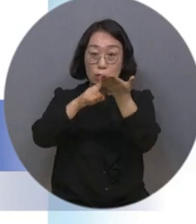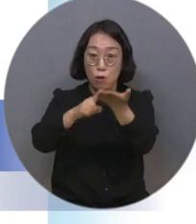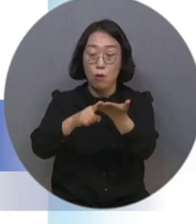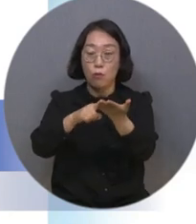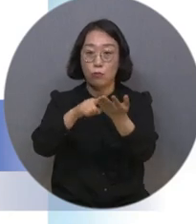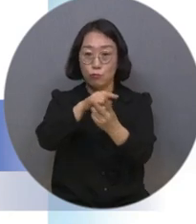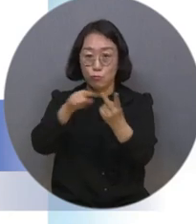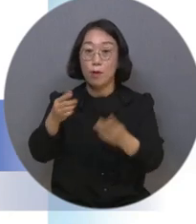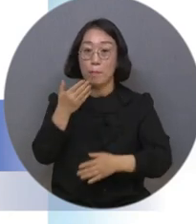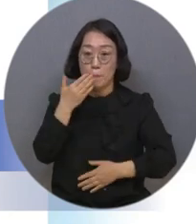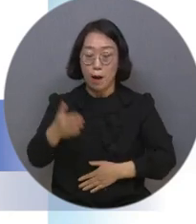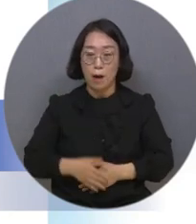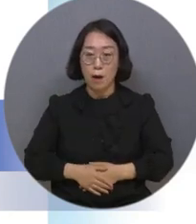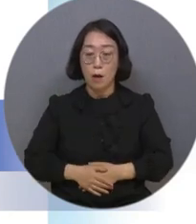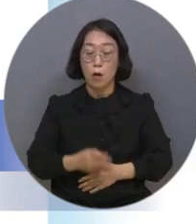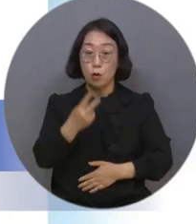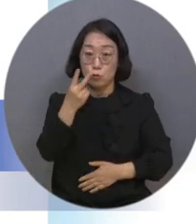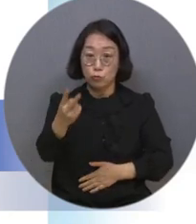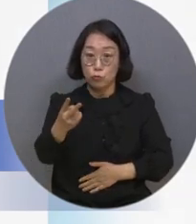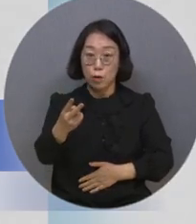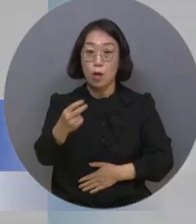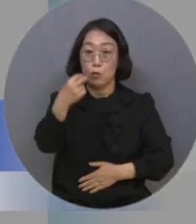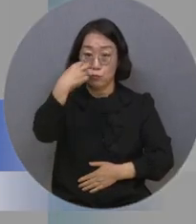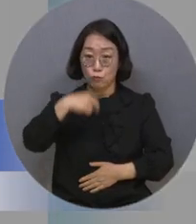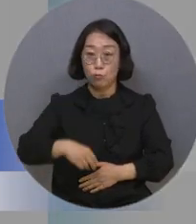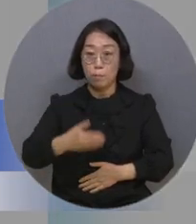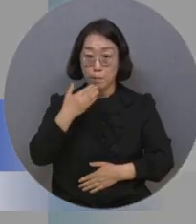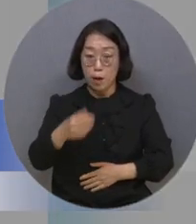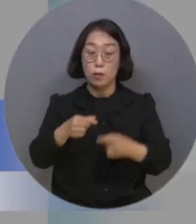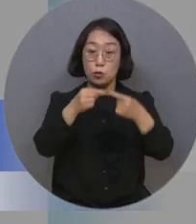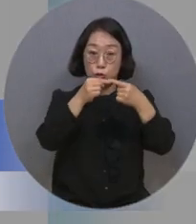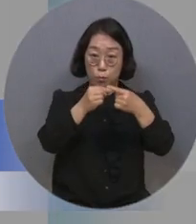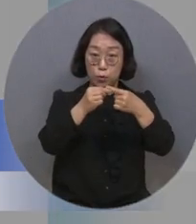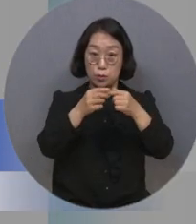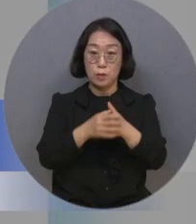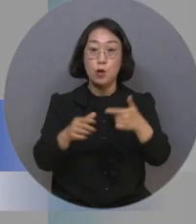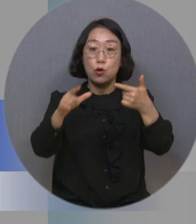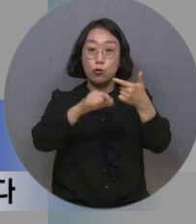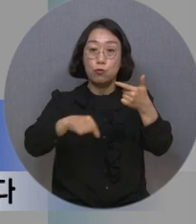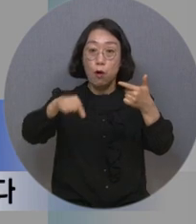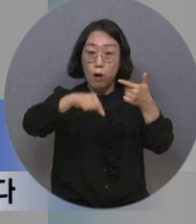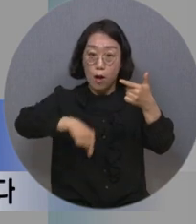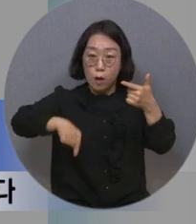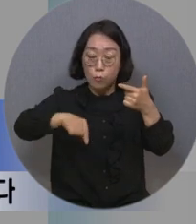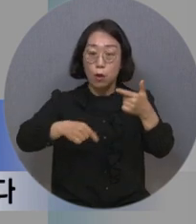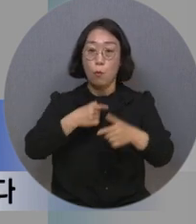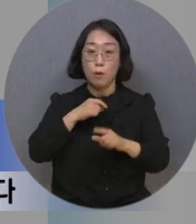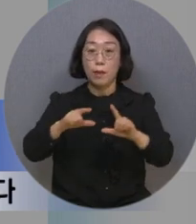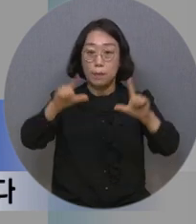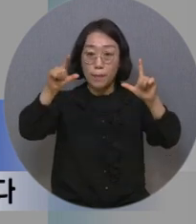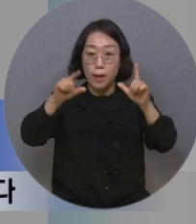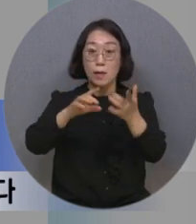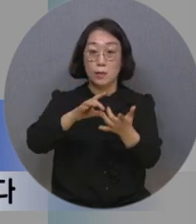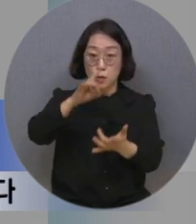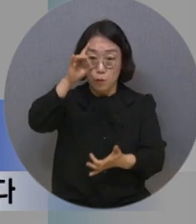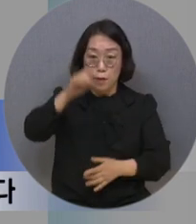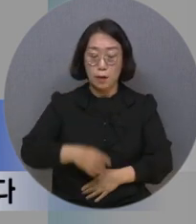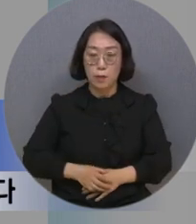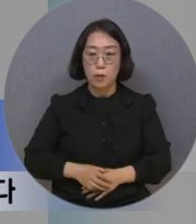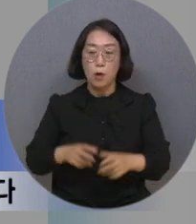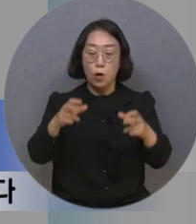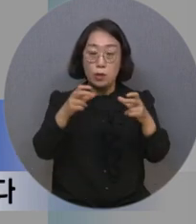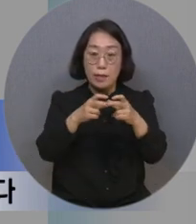두 여행은 중복 신청이 가능하고 패키지 여행의 경우는 오는 6월 중 원하는 날짜를 선택해